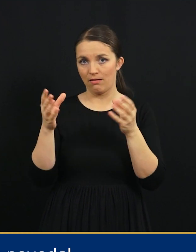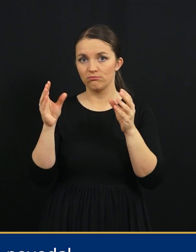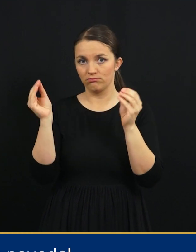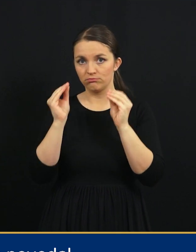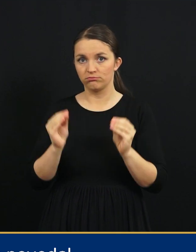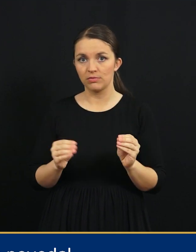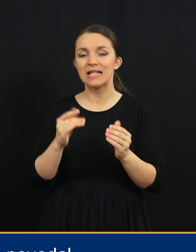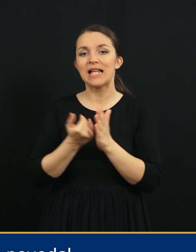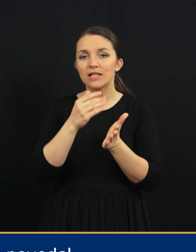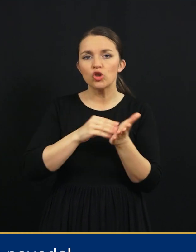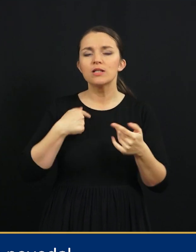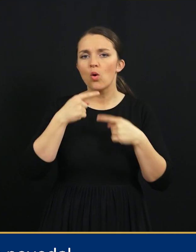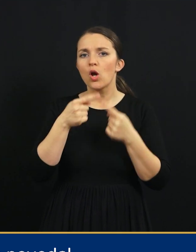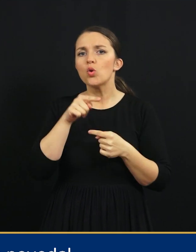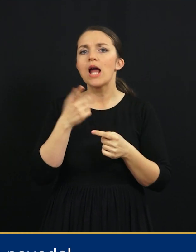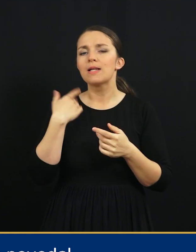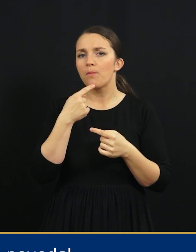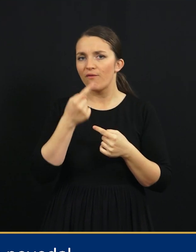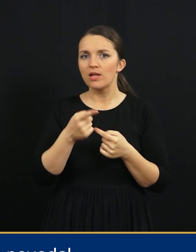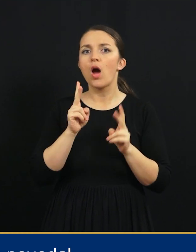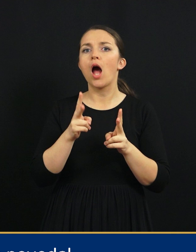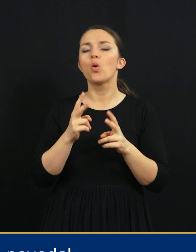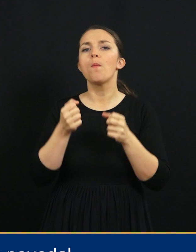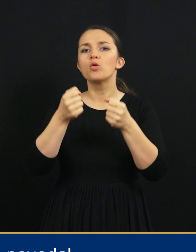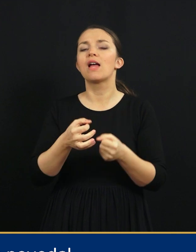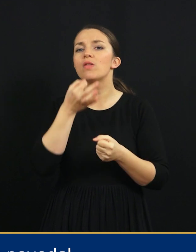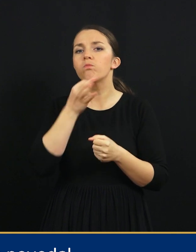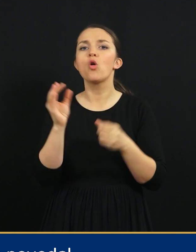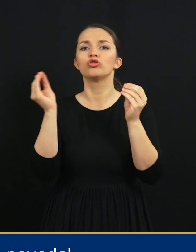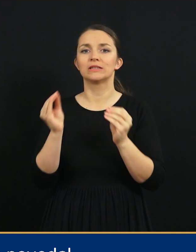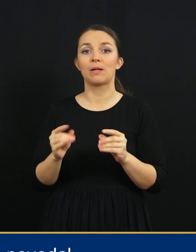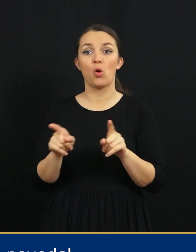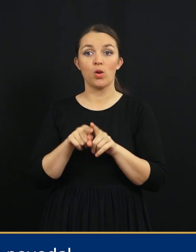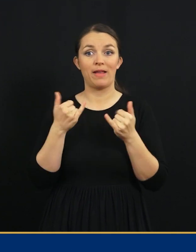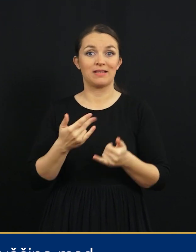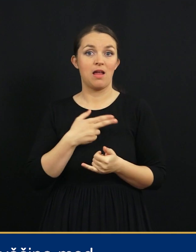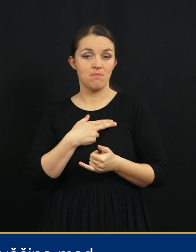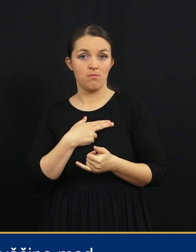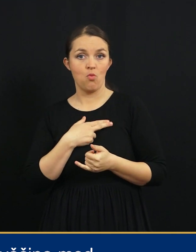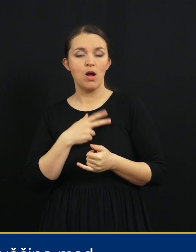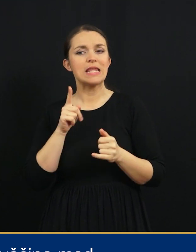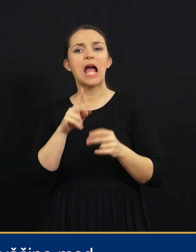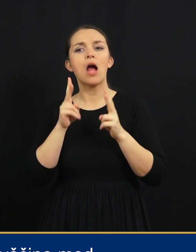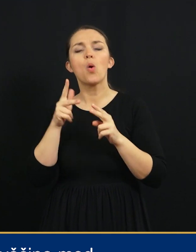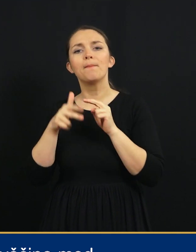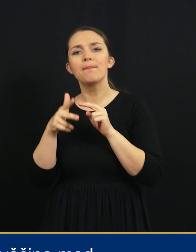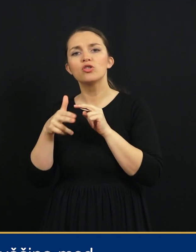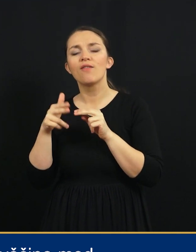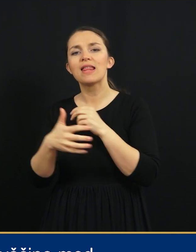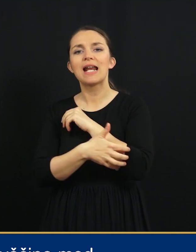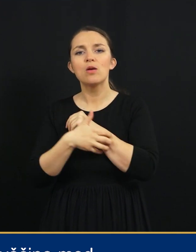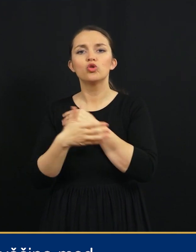izhodišče smo vzeli to, kar sem povedal, se pravi, kako postaviti boljši sistem od tega, ki ga imamo in kako